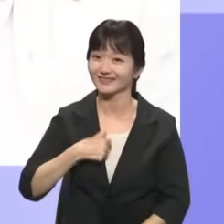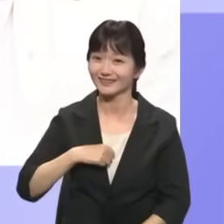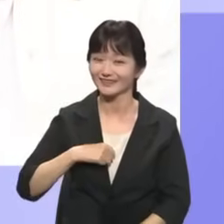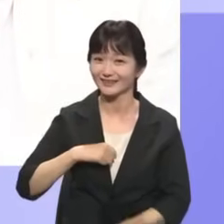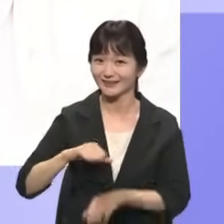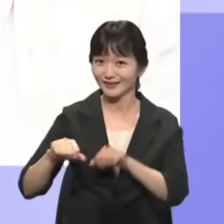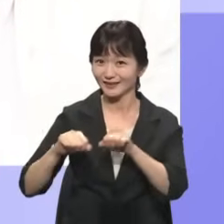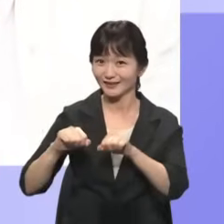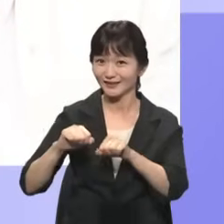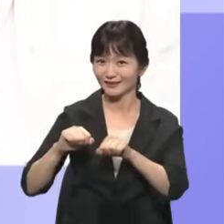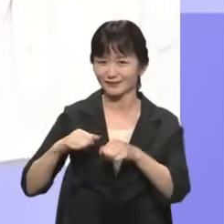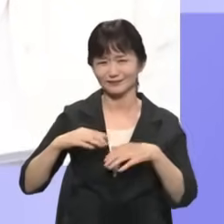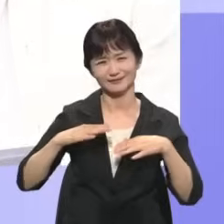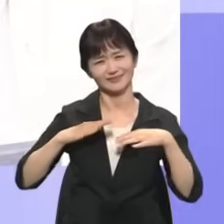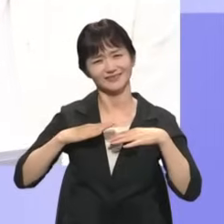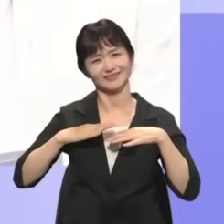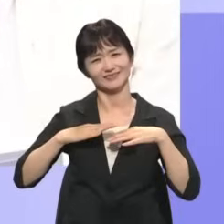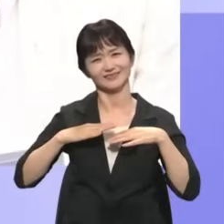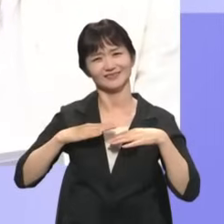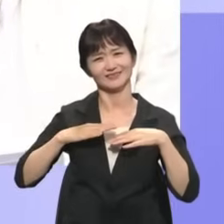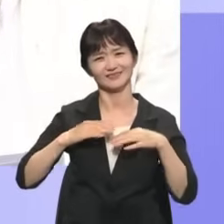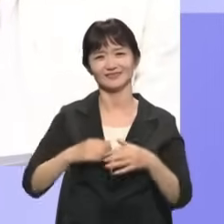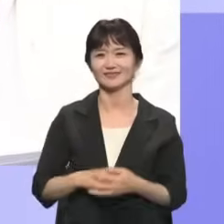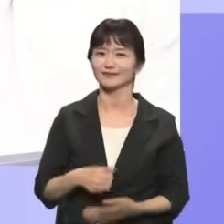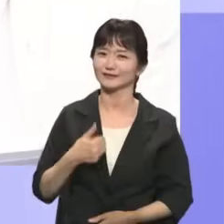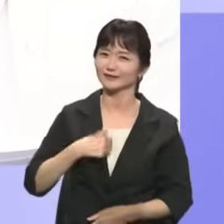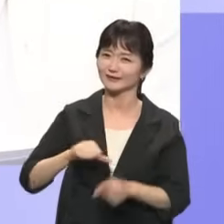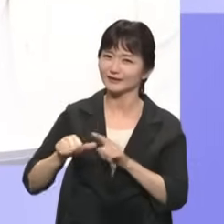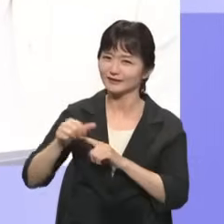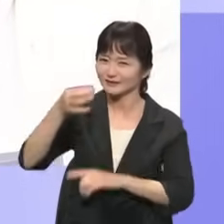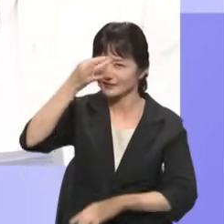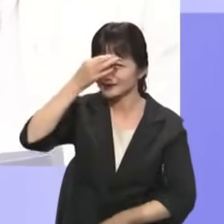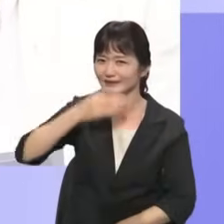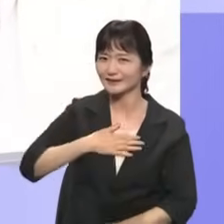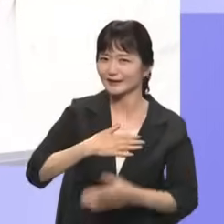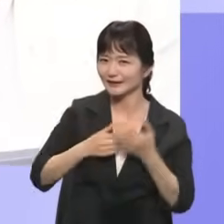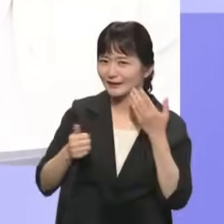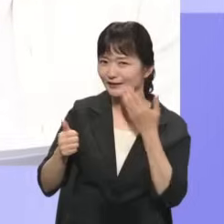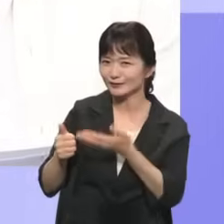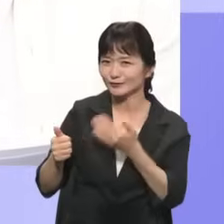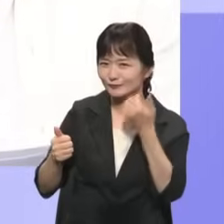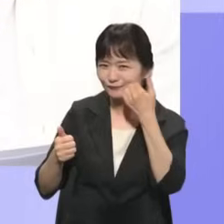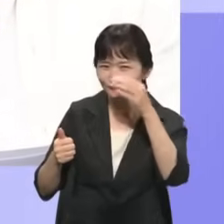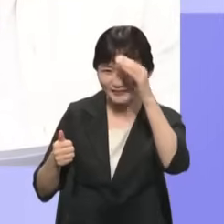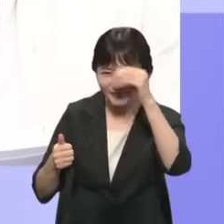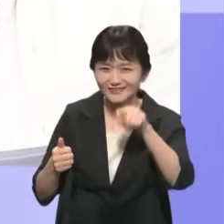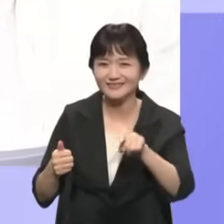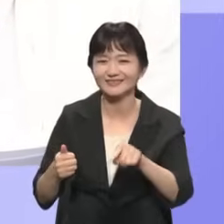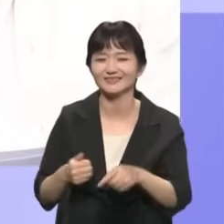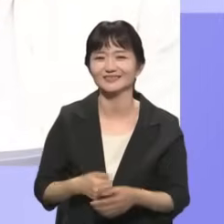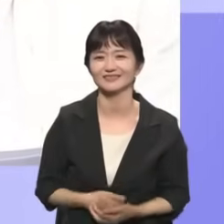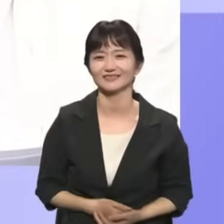너무 자랑스러울 것 같은데, 네네. 아들, 이 재능 내가 물려준 건가요? 누구 닮았습니까?